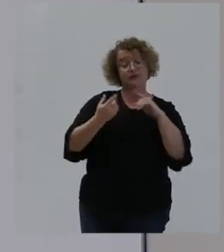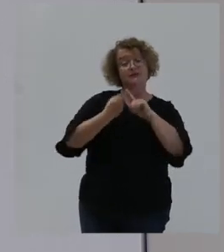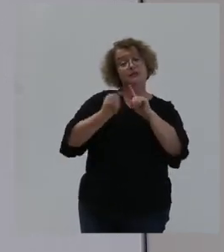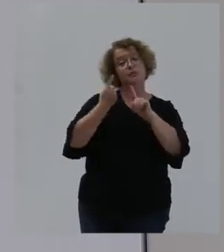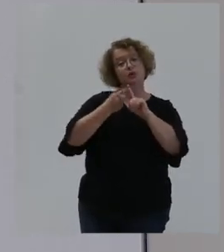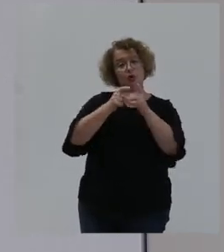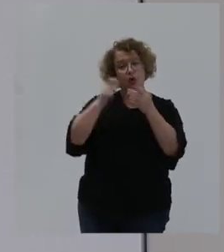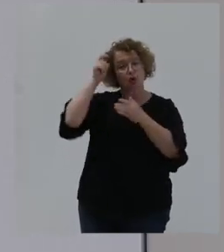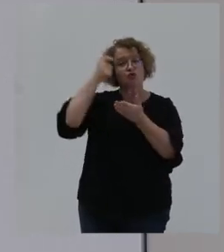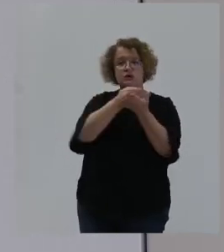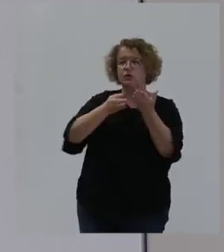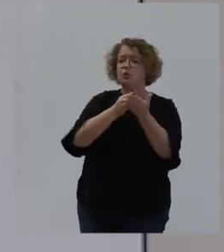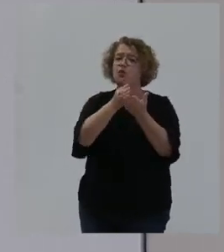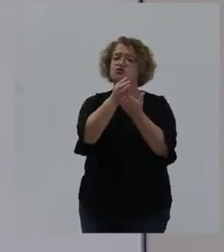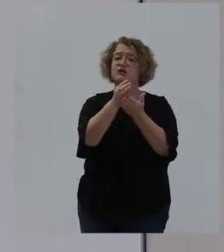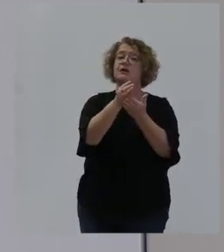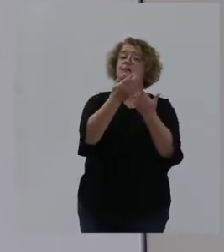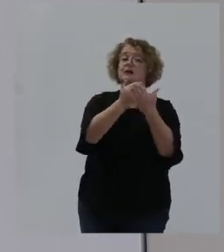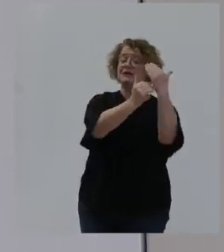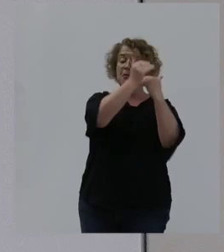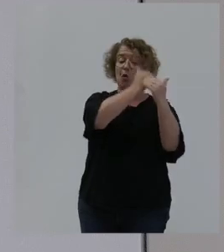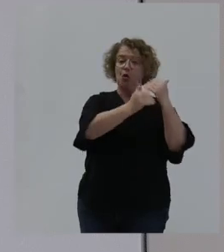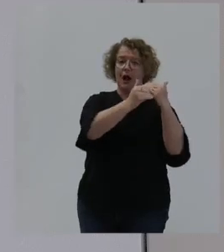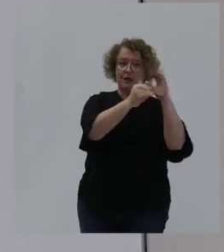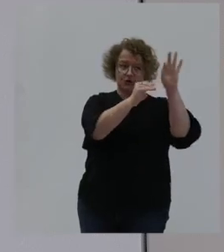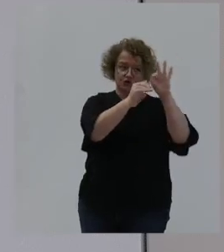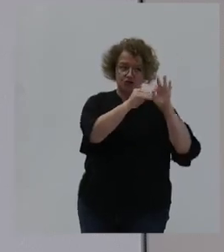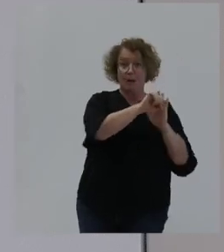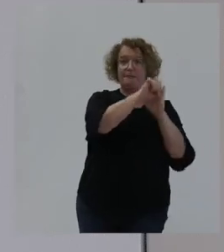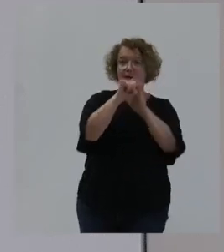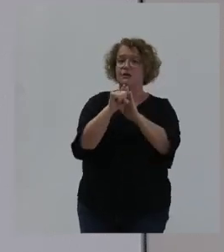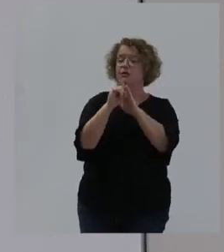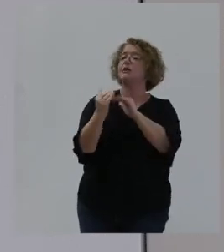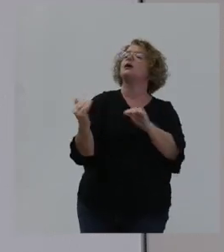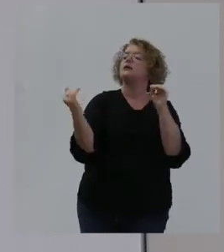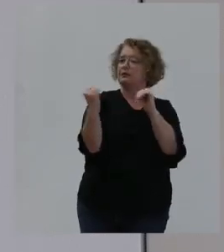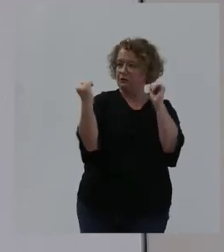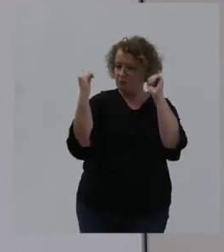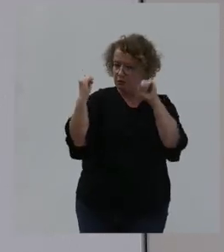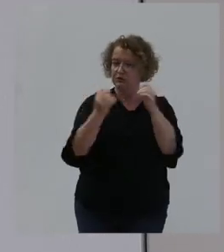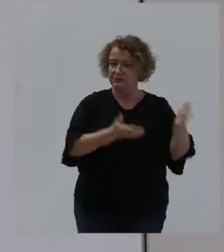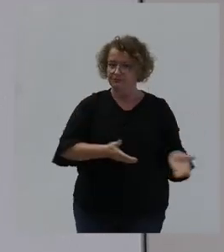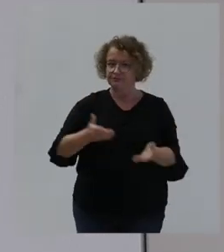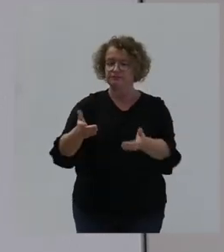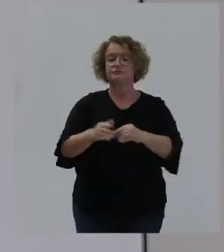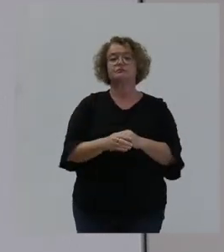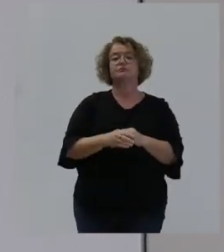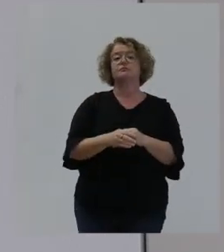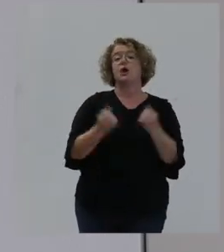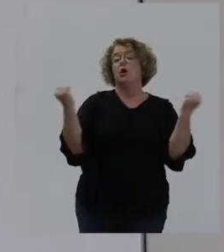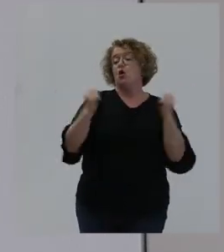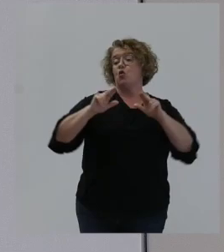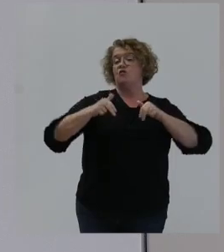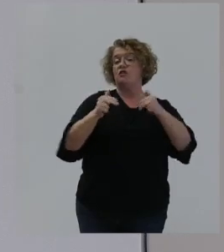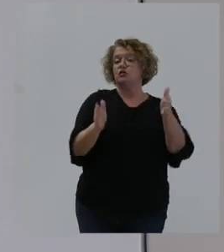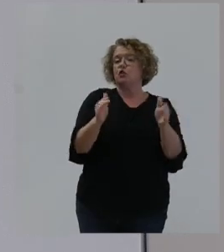projet en priorisant des objets sur lesquels nous pouvons jouer à armes égales. Il est impératif de relancer la convention